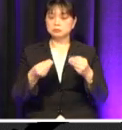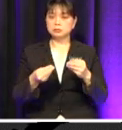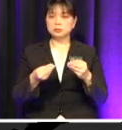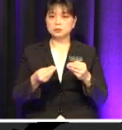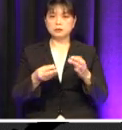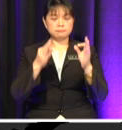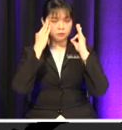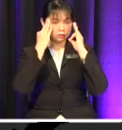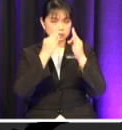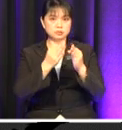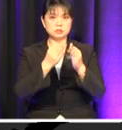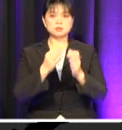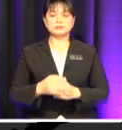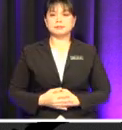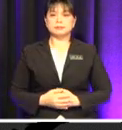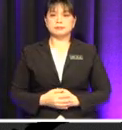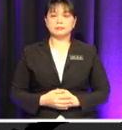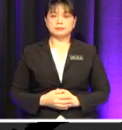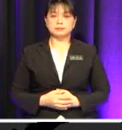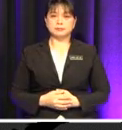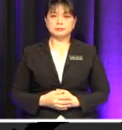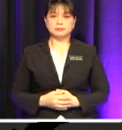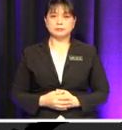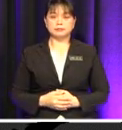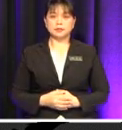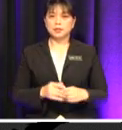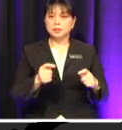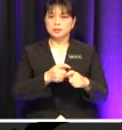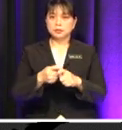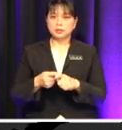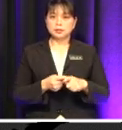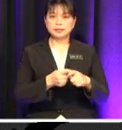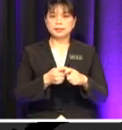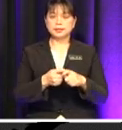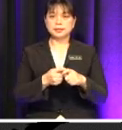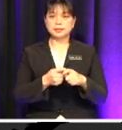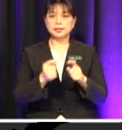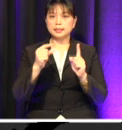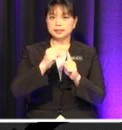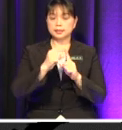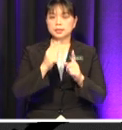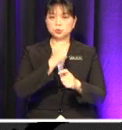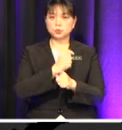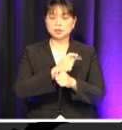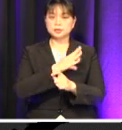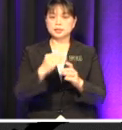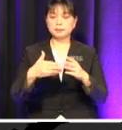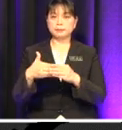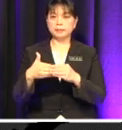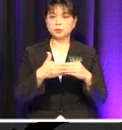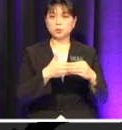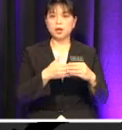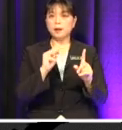beri perhatian focus pertama teliti kata tugas dan panduan markah Oke